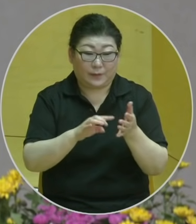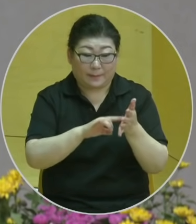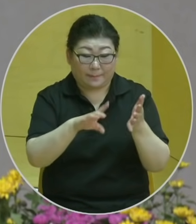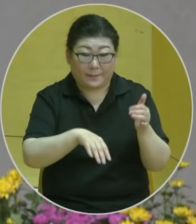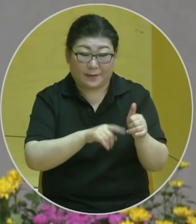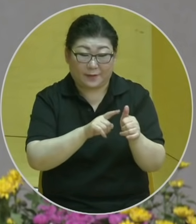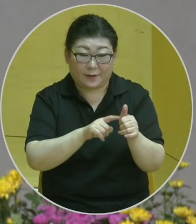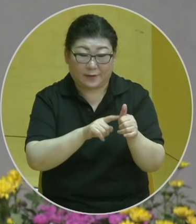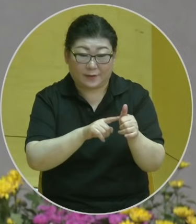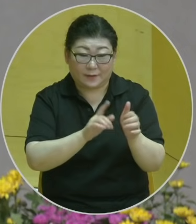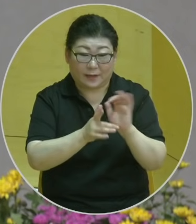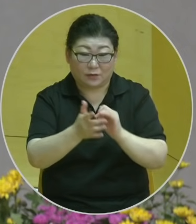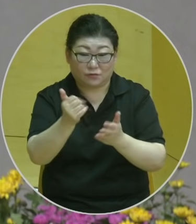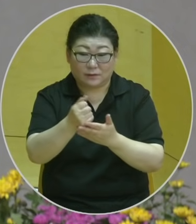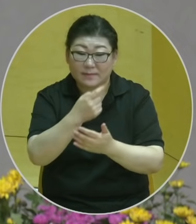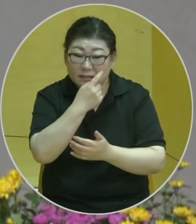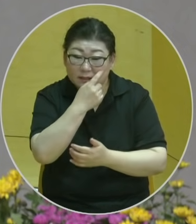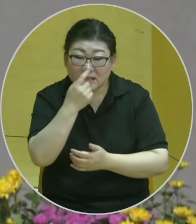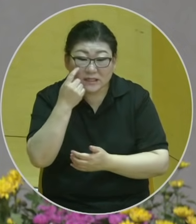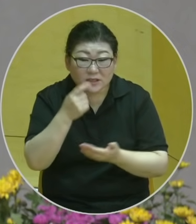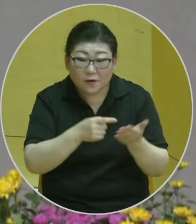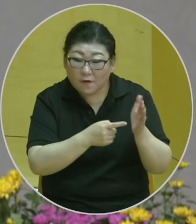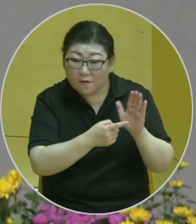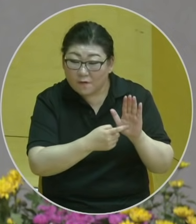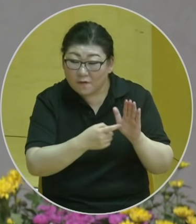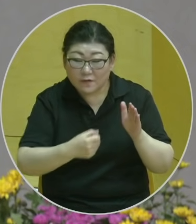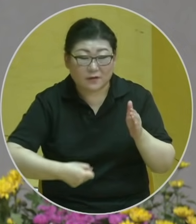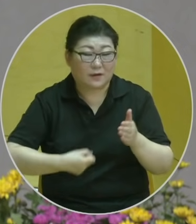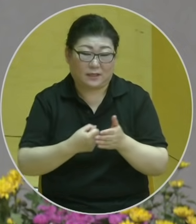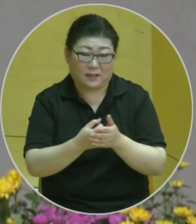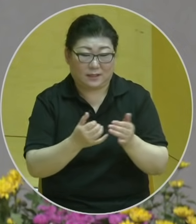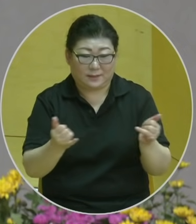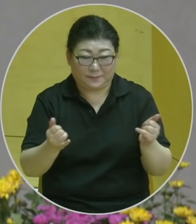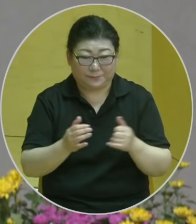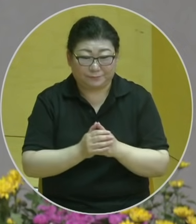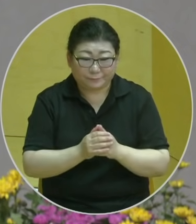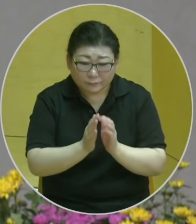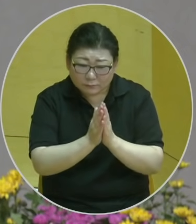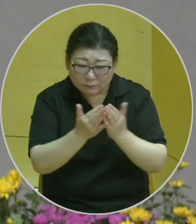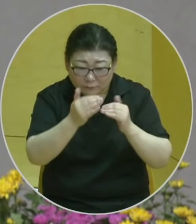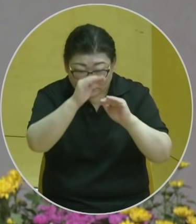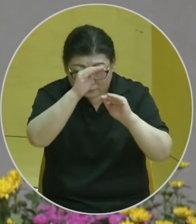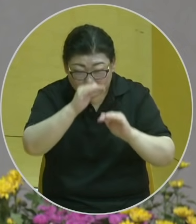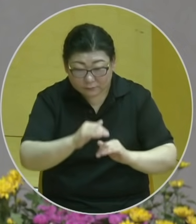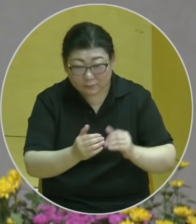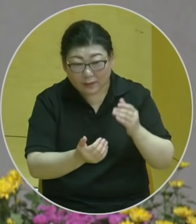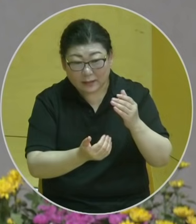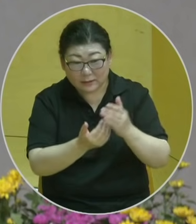예수님을 증거하기로 결단한 사람입니다. 본문과 같은 사건을 다루고